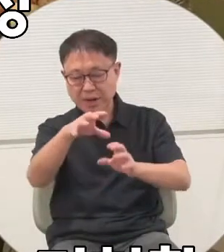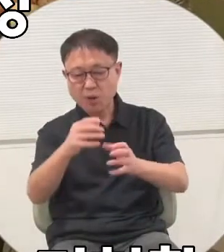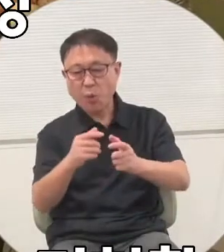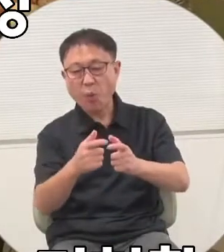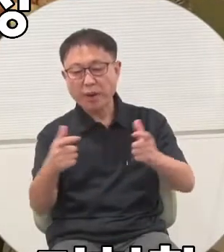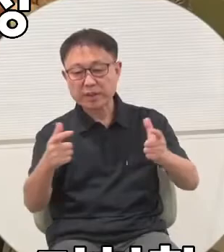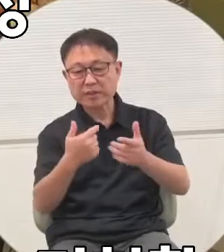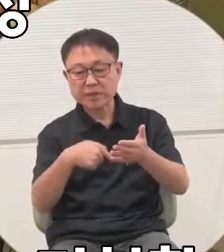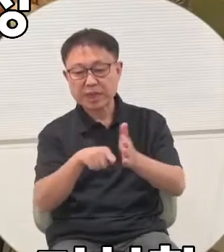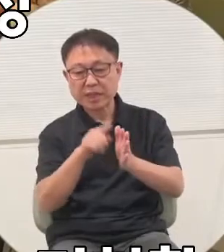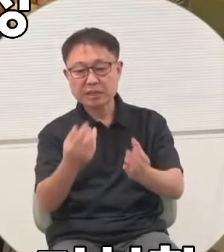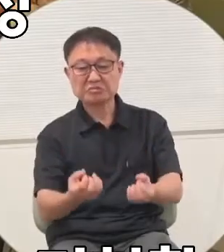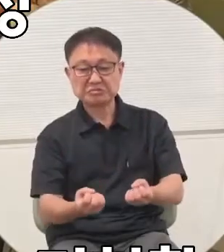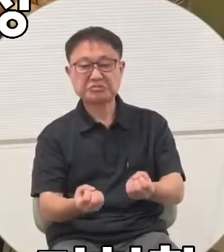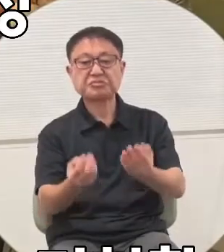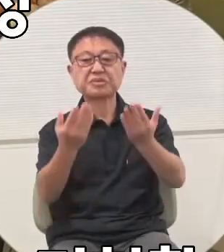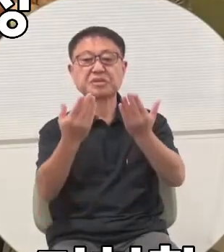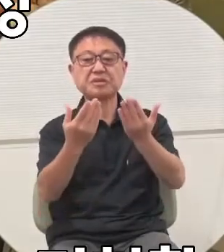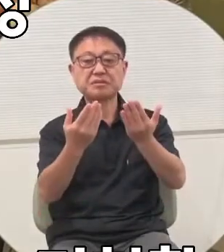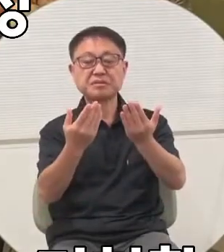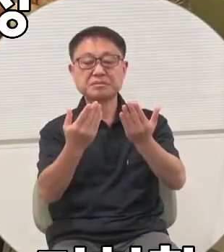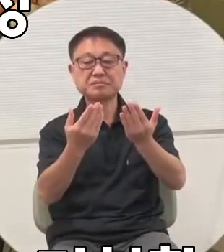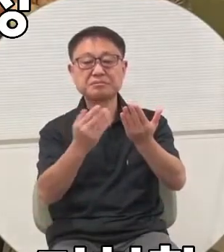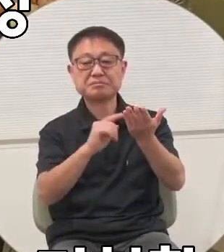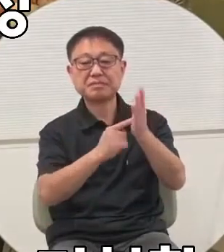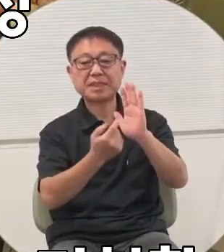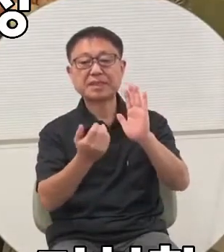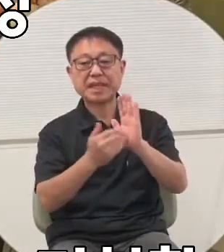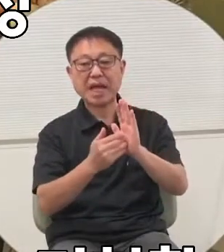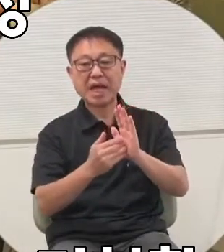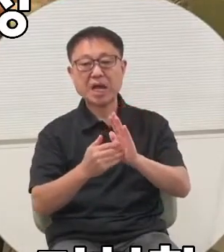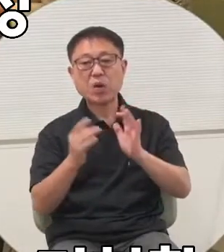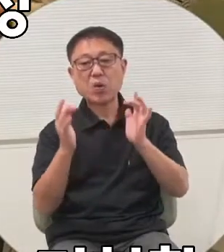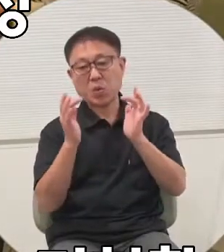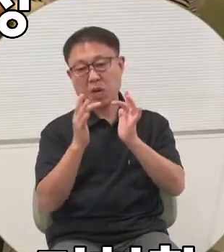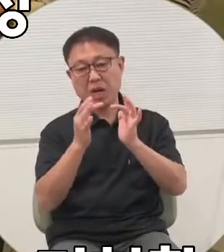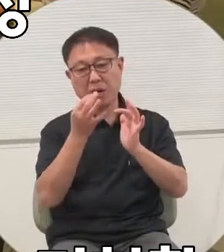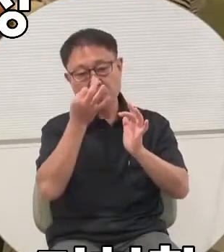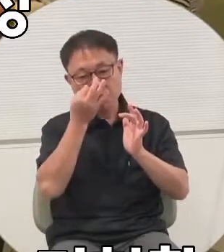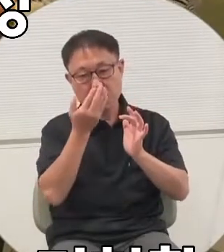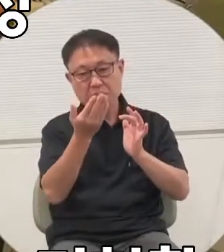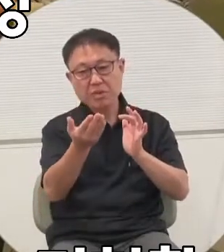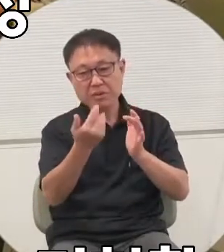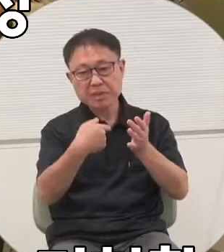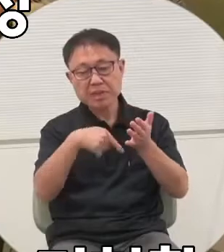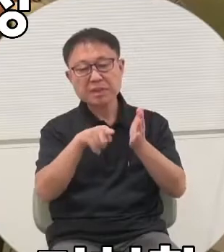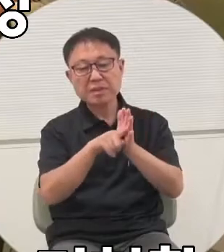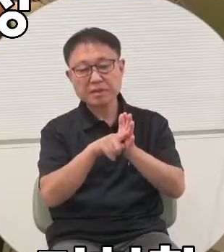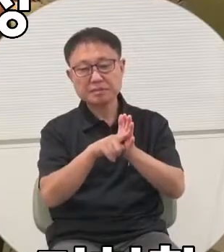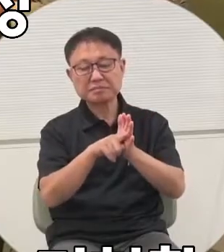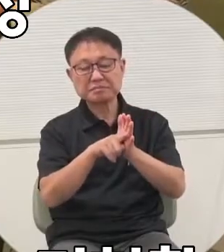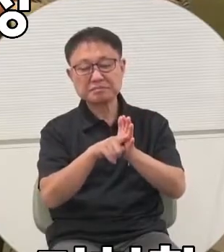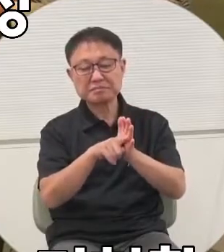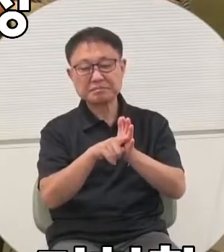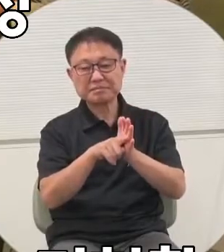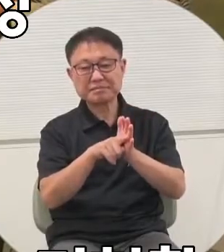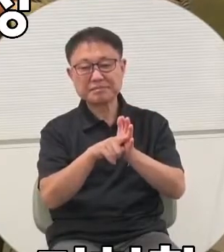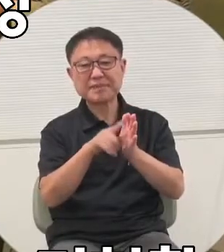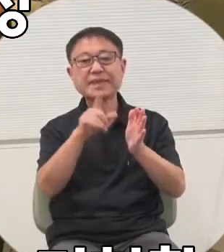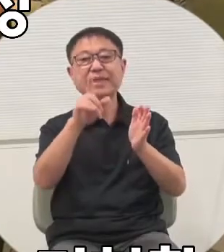내용들을 이제 축제로 표현을 했는데 이제 온라인으로 보여질 수 있도록 비대면 마을 축제를 열었습니다.